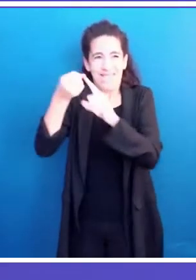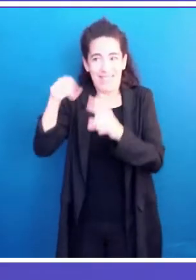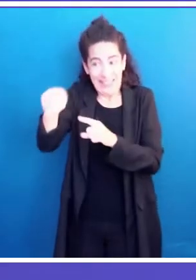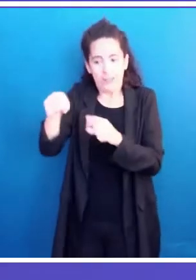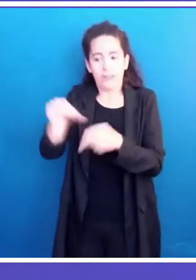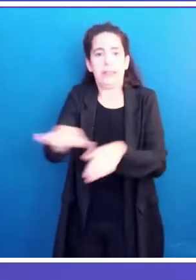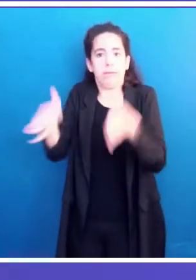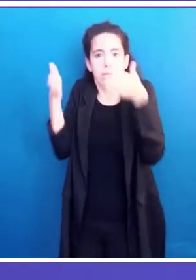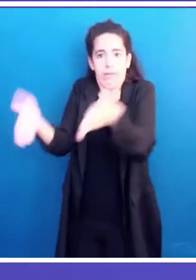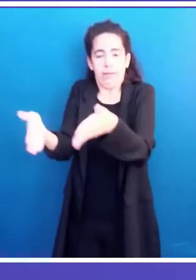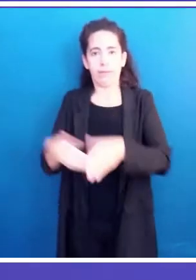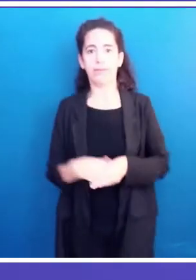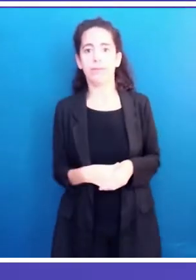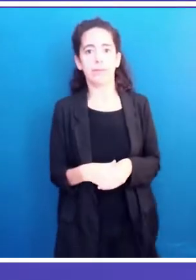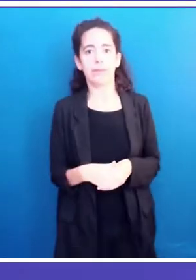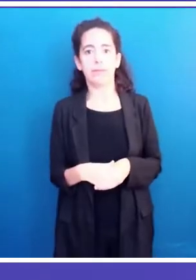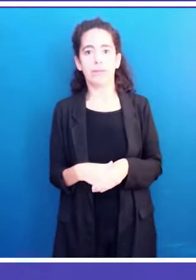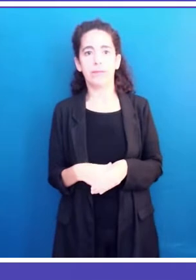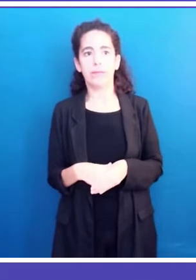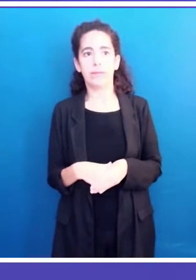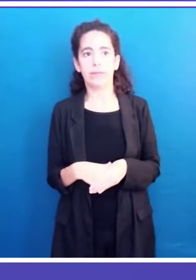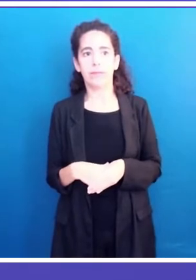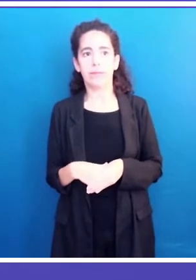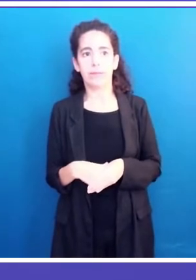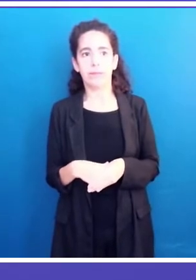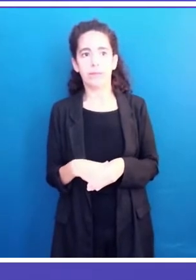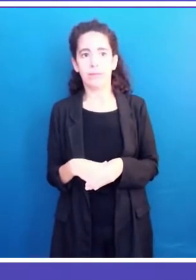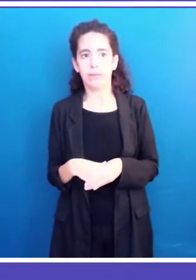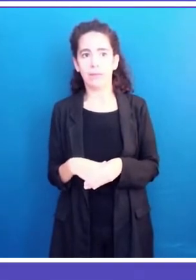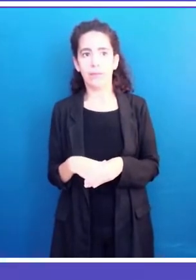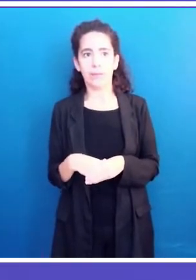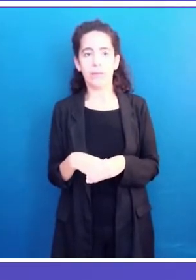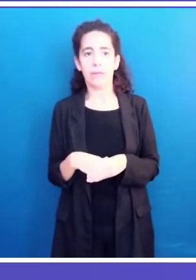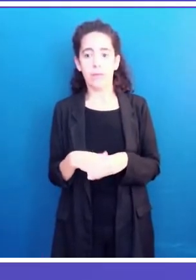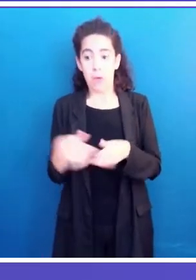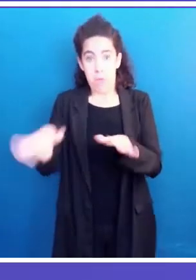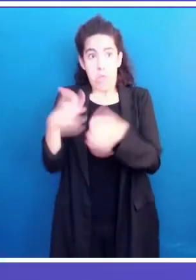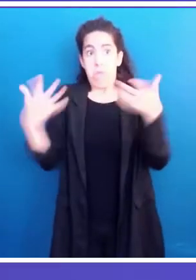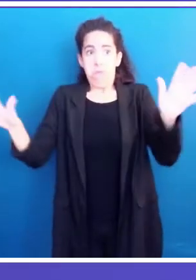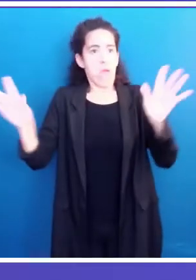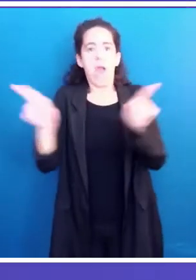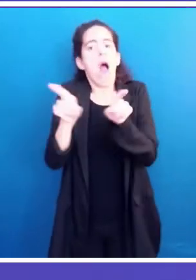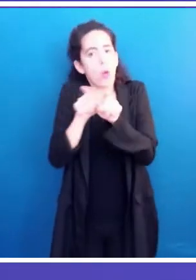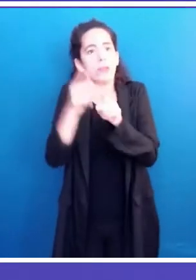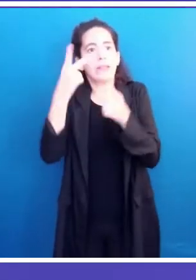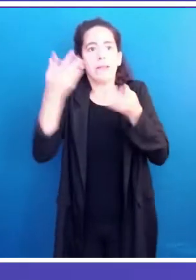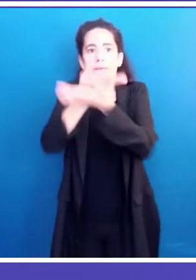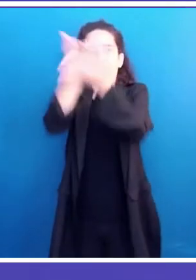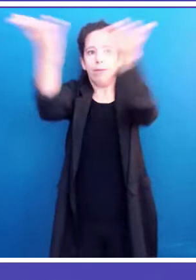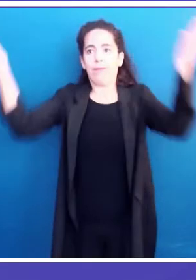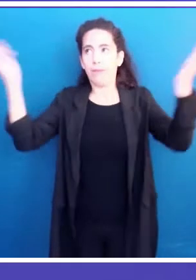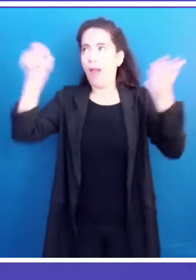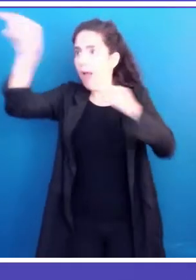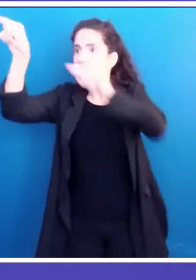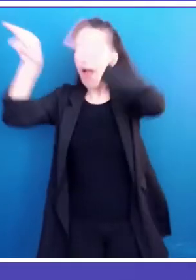الأسرية. اسمحوا لي أيضا أن أشير إلى أنه خلال جائحة كورونا على المستوى الإقليمي وعلى المستوى